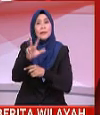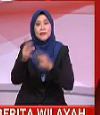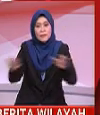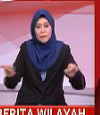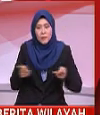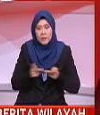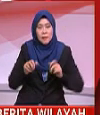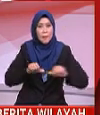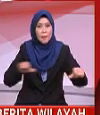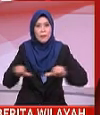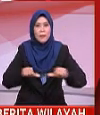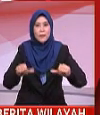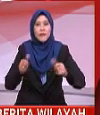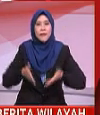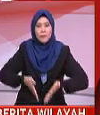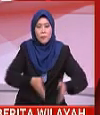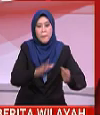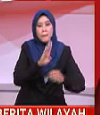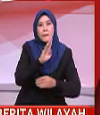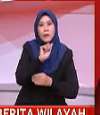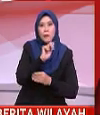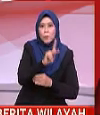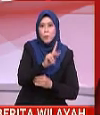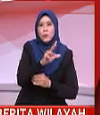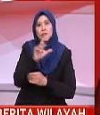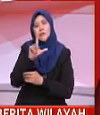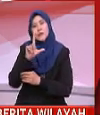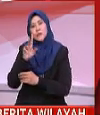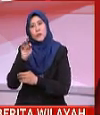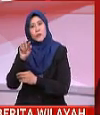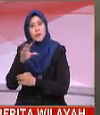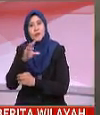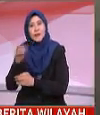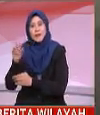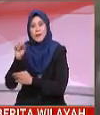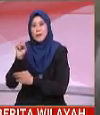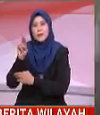laluan aktif iaitu daerah Bau, Lunduk dan Serian.